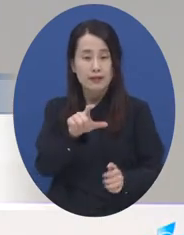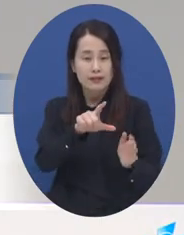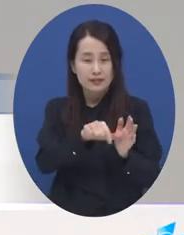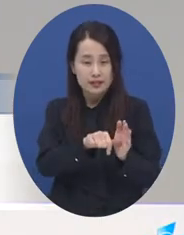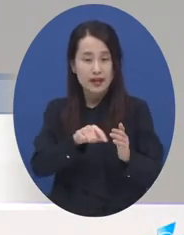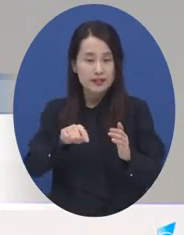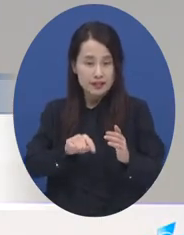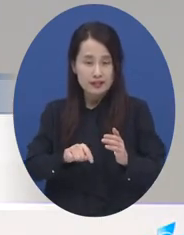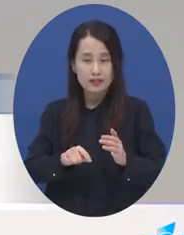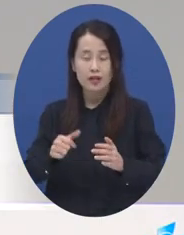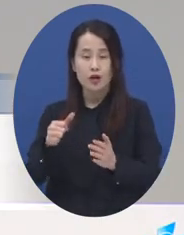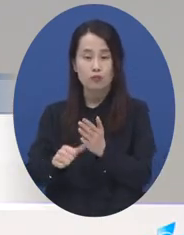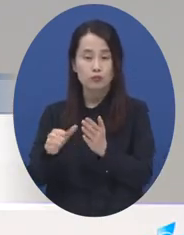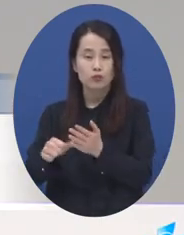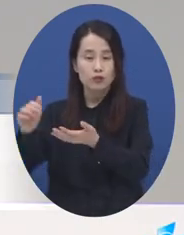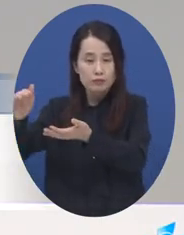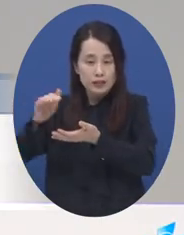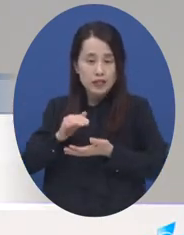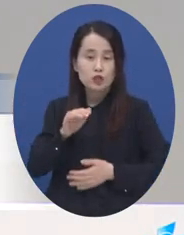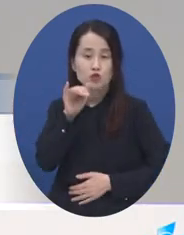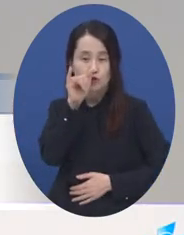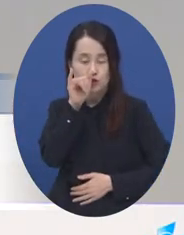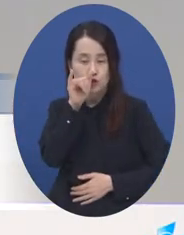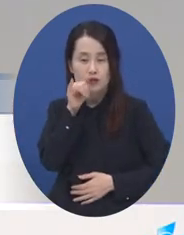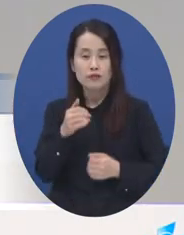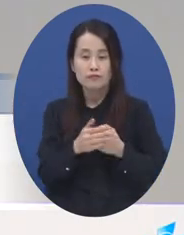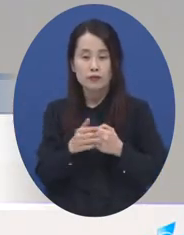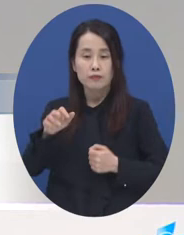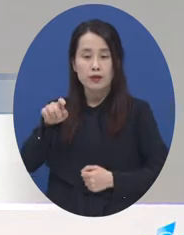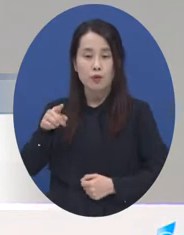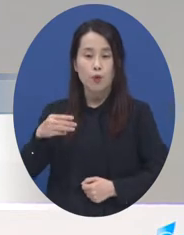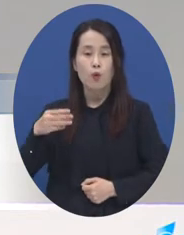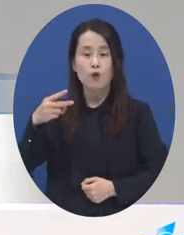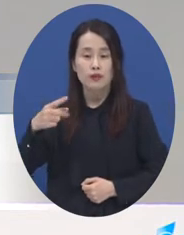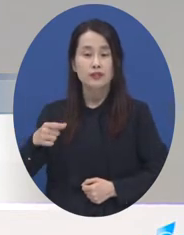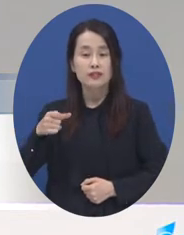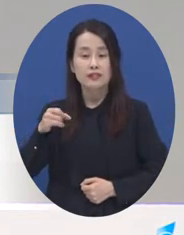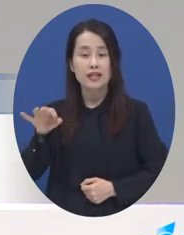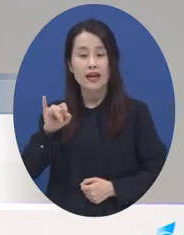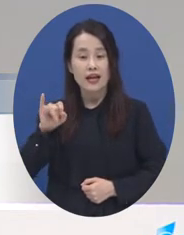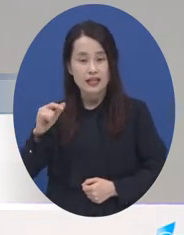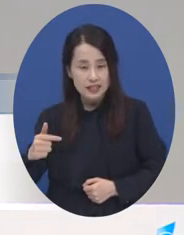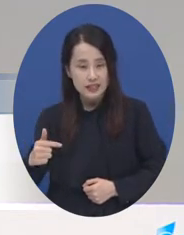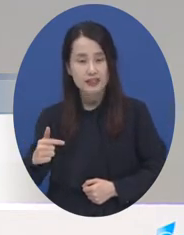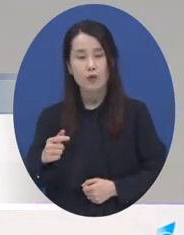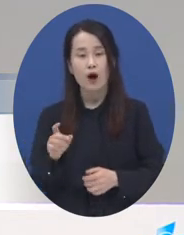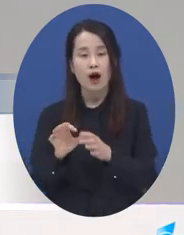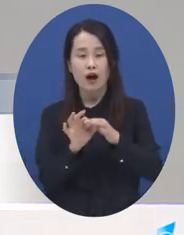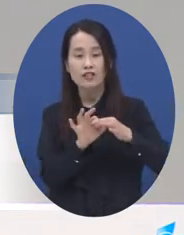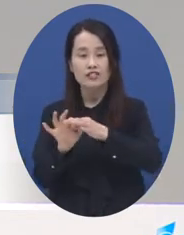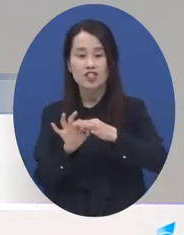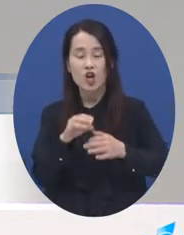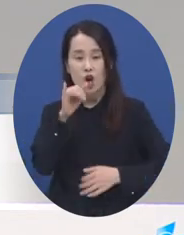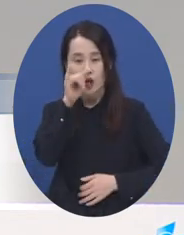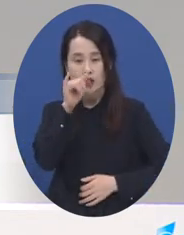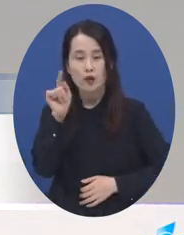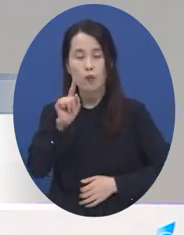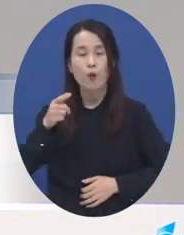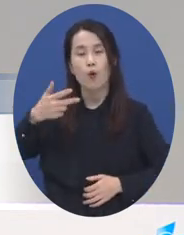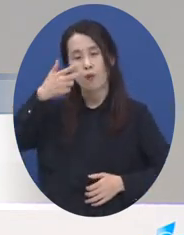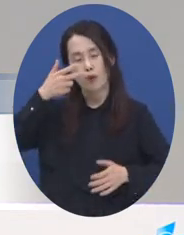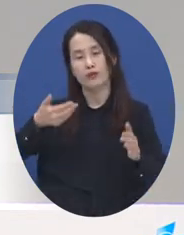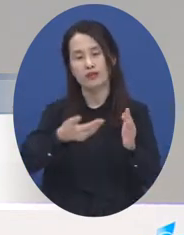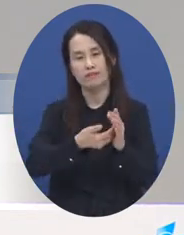안에 사람들에게 물건을 배달할 수 있는, 그래서 콜드체인과 아주 직결되어 있는